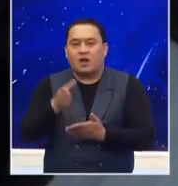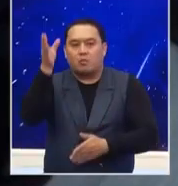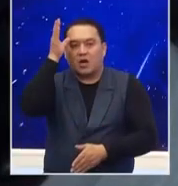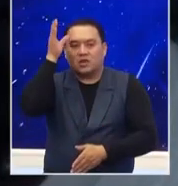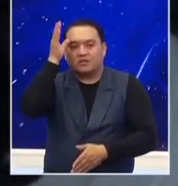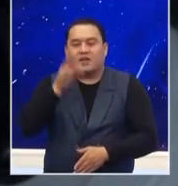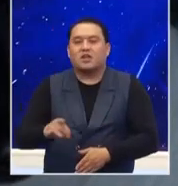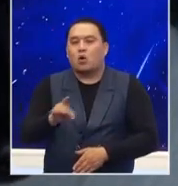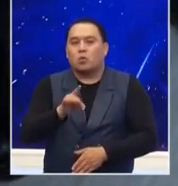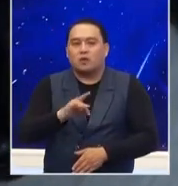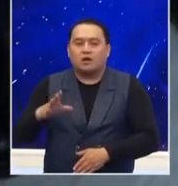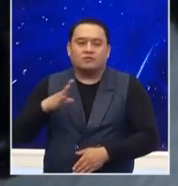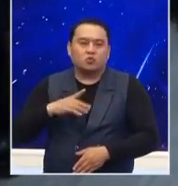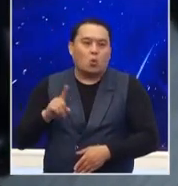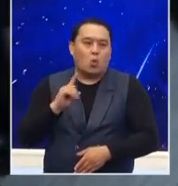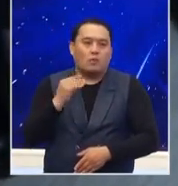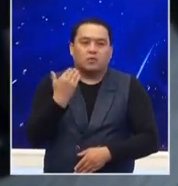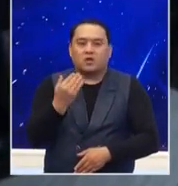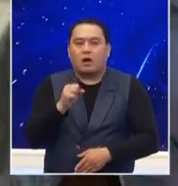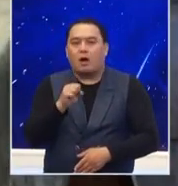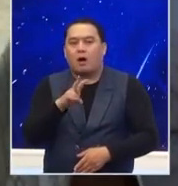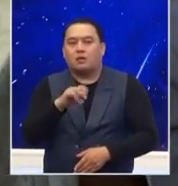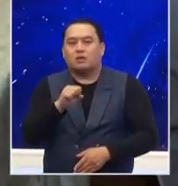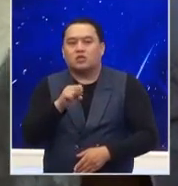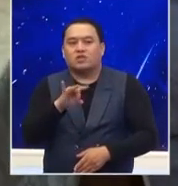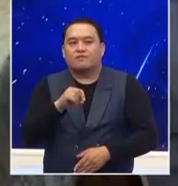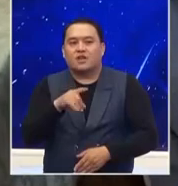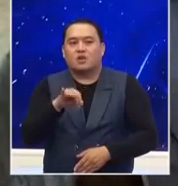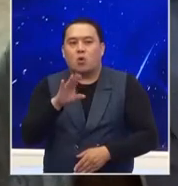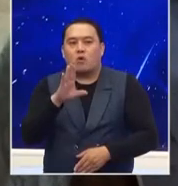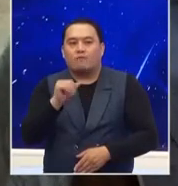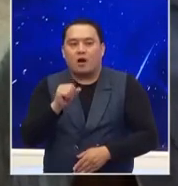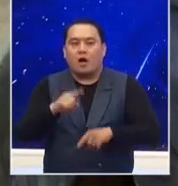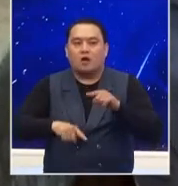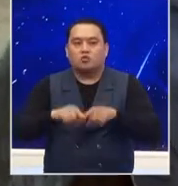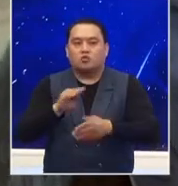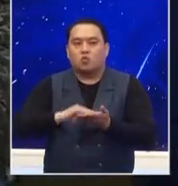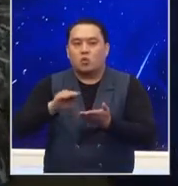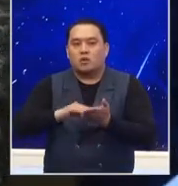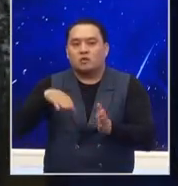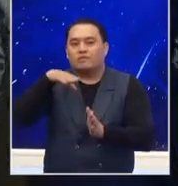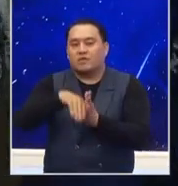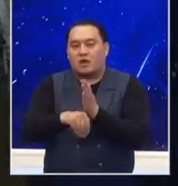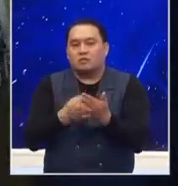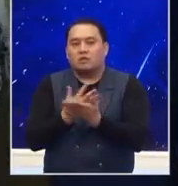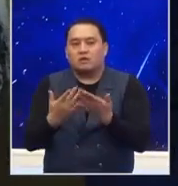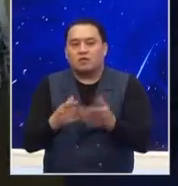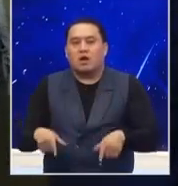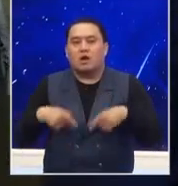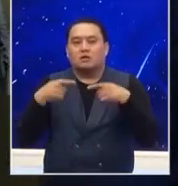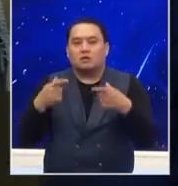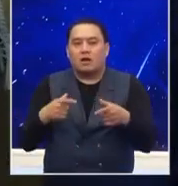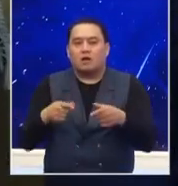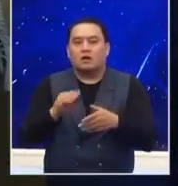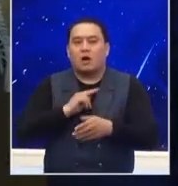образования региона. Также Анна Шевелева внесла особую лепту в отечественную журналистику. Она несколько лет проработала